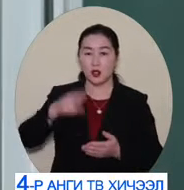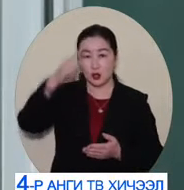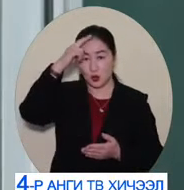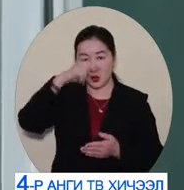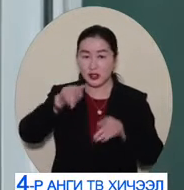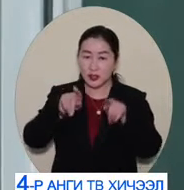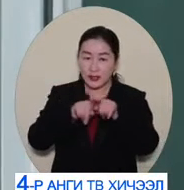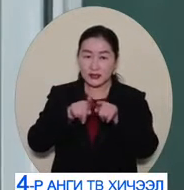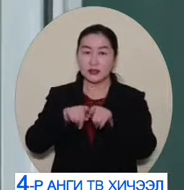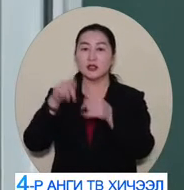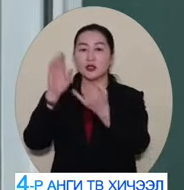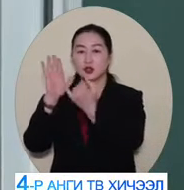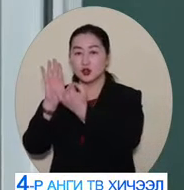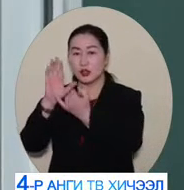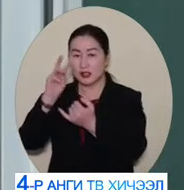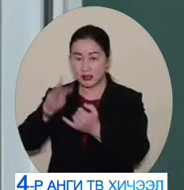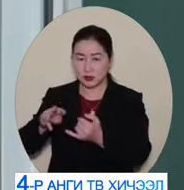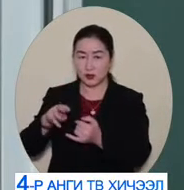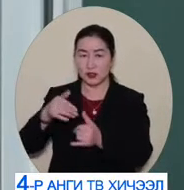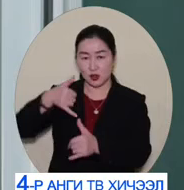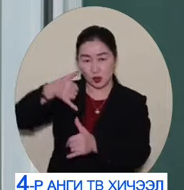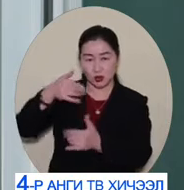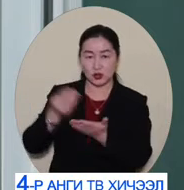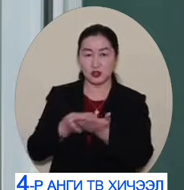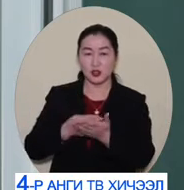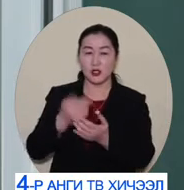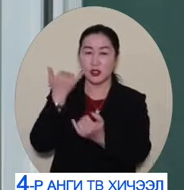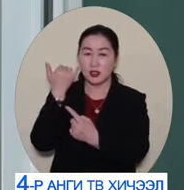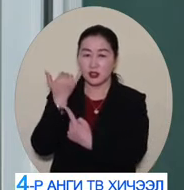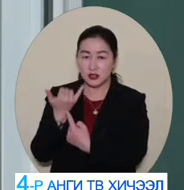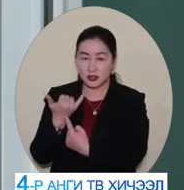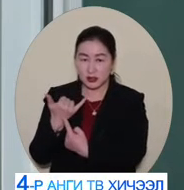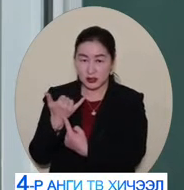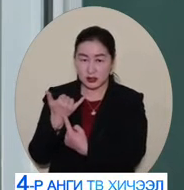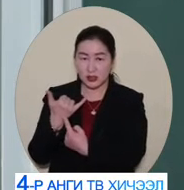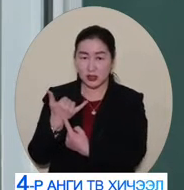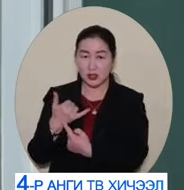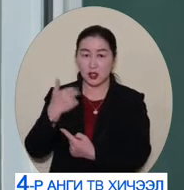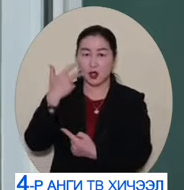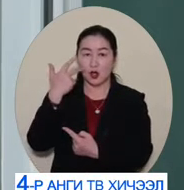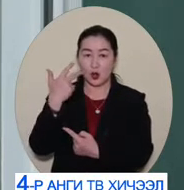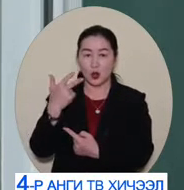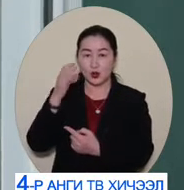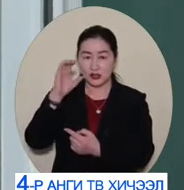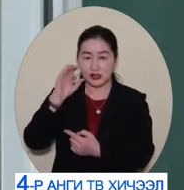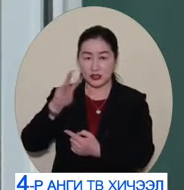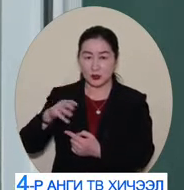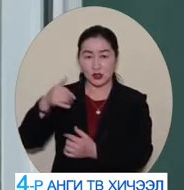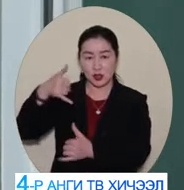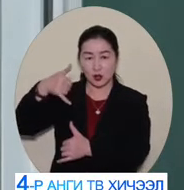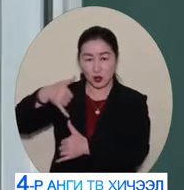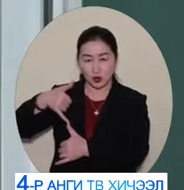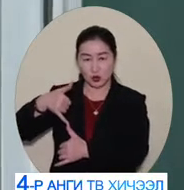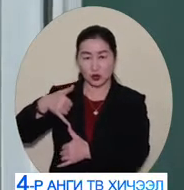зурчээ. Цэцгийг 3 см өндөртэй зурсан байна. Үрийг 3 см